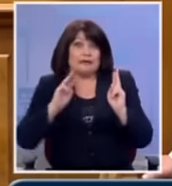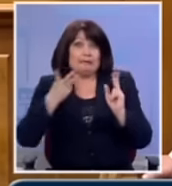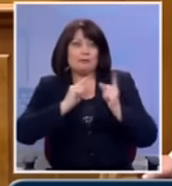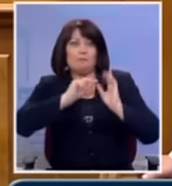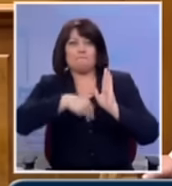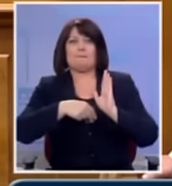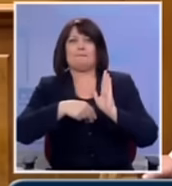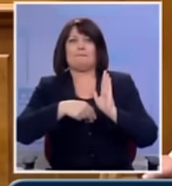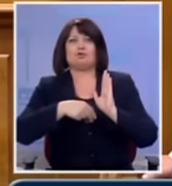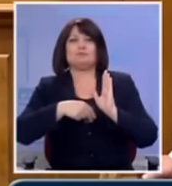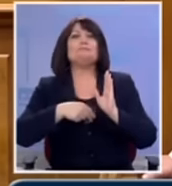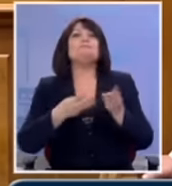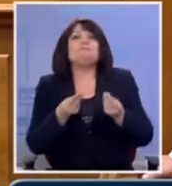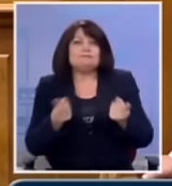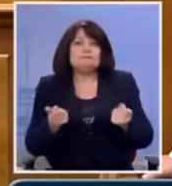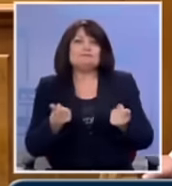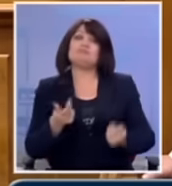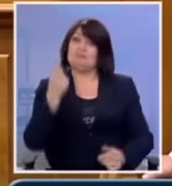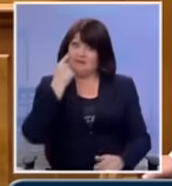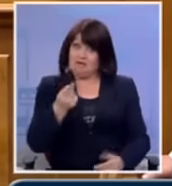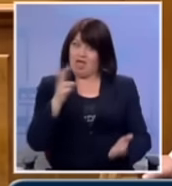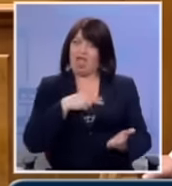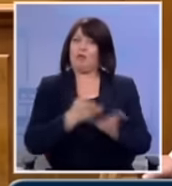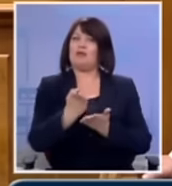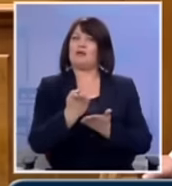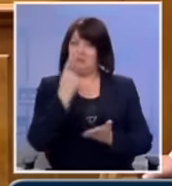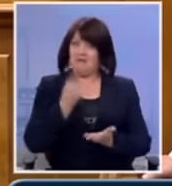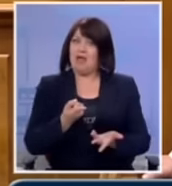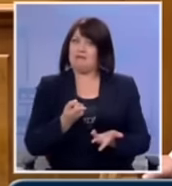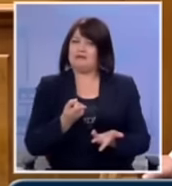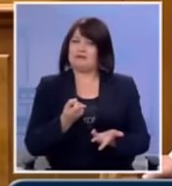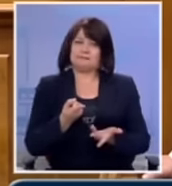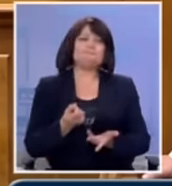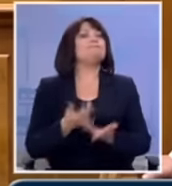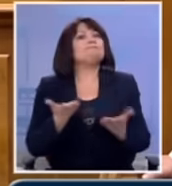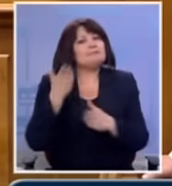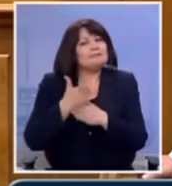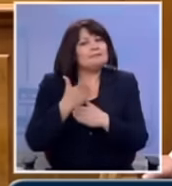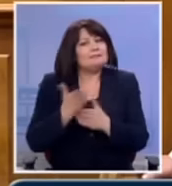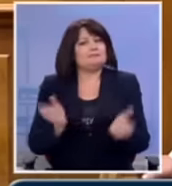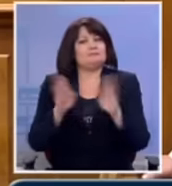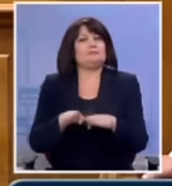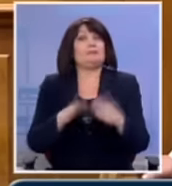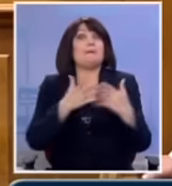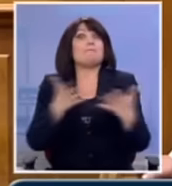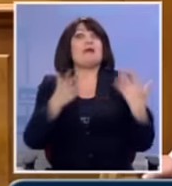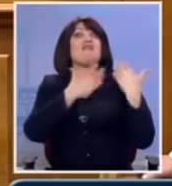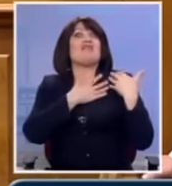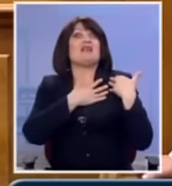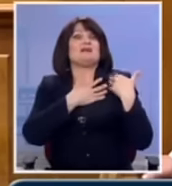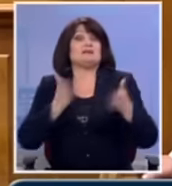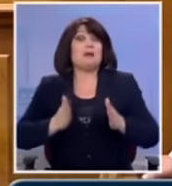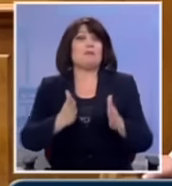προκειμένου με αυτόν τον τρόπο να δικαιωθείτε αλλά και να καταφέρετε να κρύψετε τις μεγάλες σας ευθύνες για την πορεία του